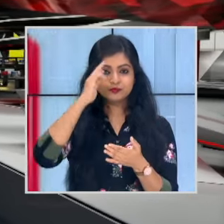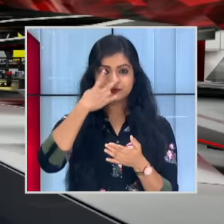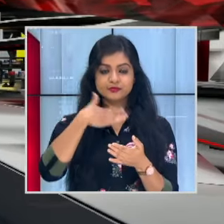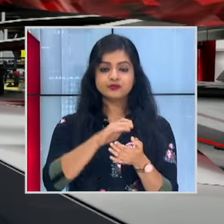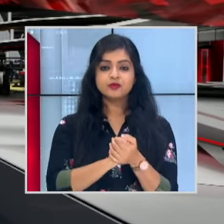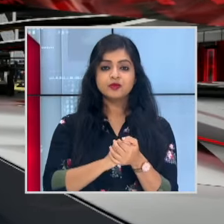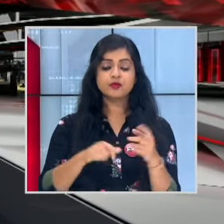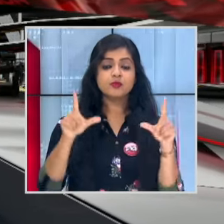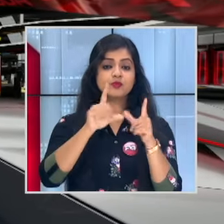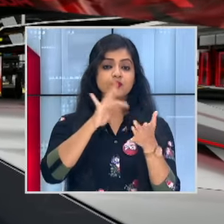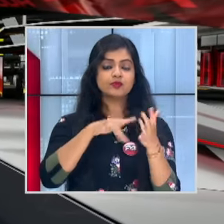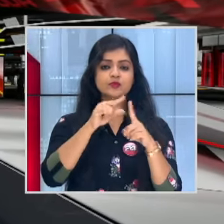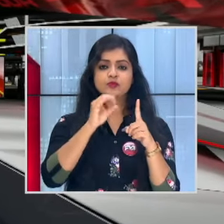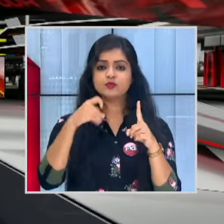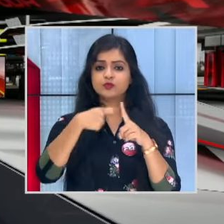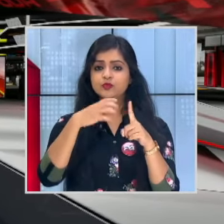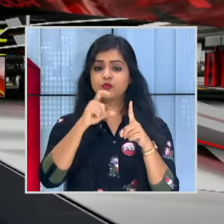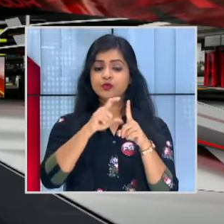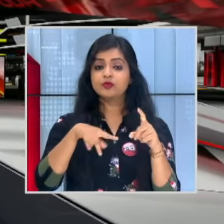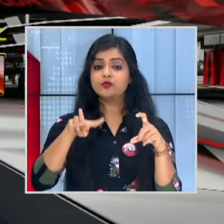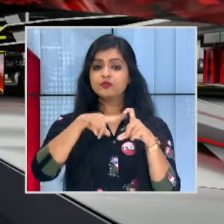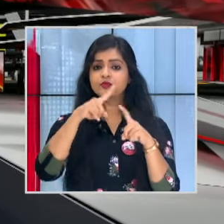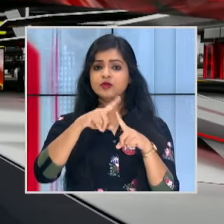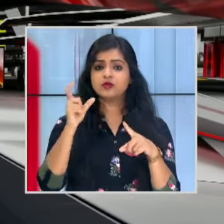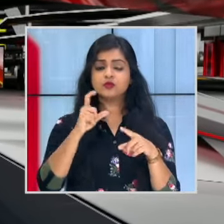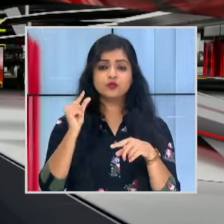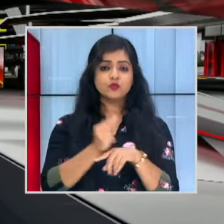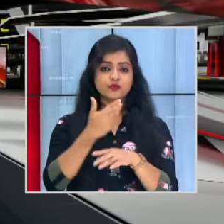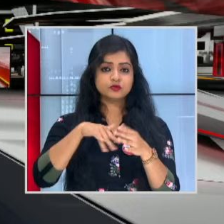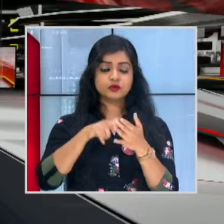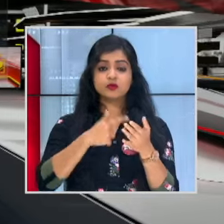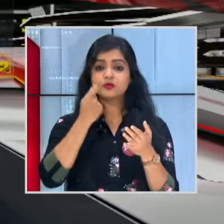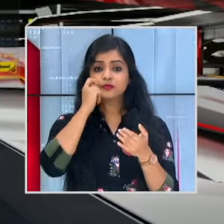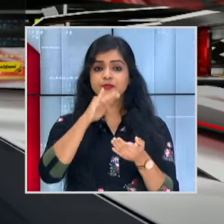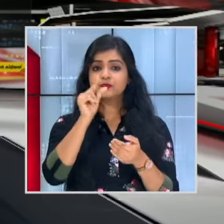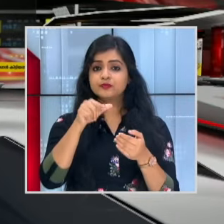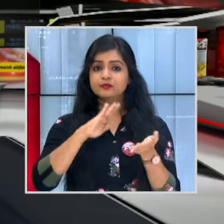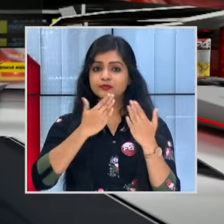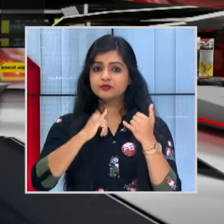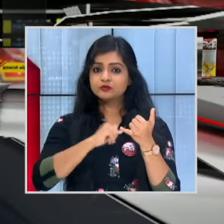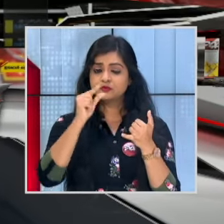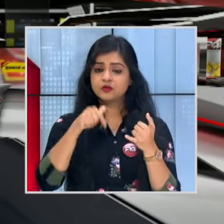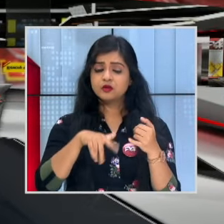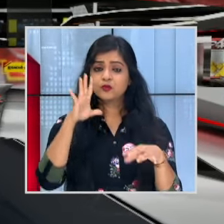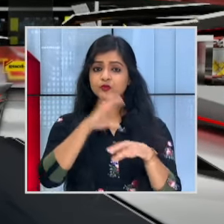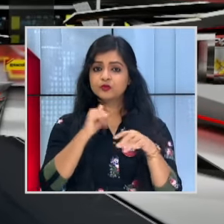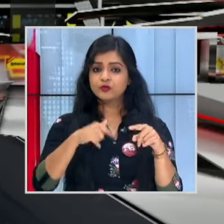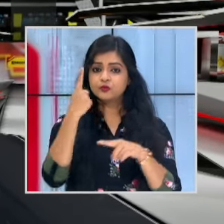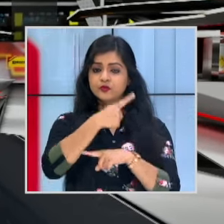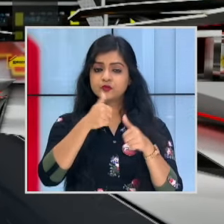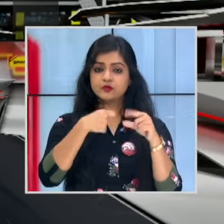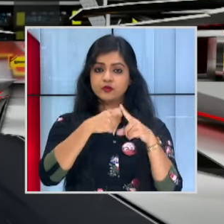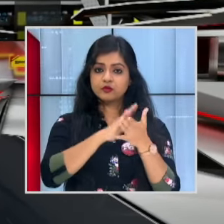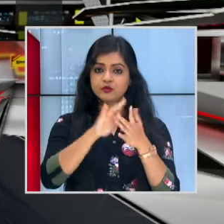വാർത്തകളിലേക്ക്. വയനാട് പൂക്കോട് വെറ്റിനറി സർവകലാശാലയിലെ വിദ്യാർത്ഥി സിദ്ധാർത്ഥിന്റെ മരണത്തിൽ ഇന്ന് പിടിയിലായ പ്രതി അഖിലിന്റെ അറസ്റ്റ്